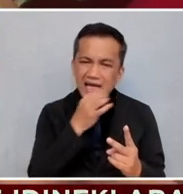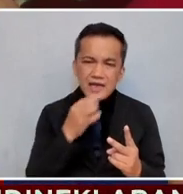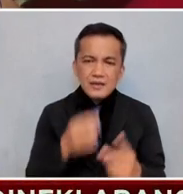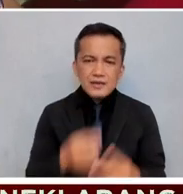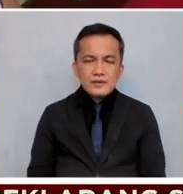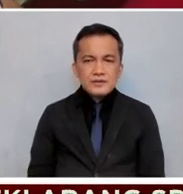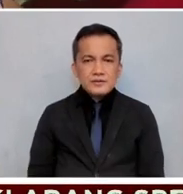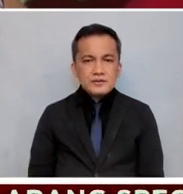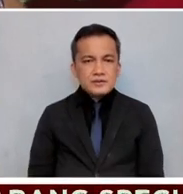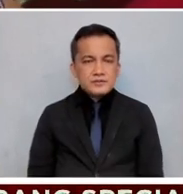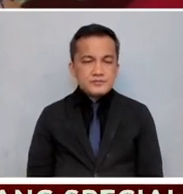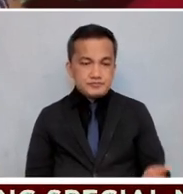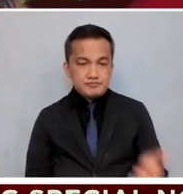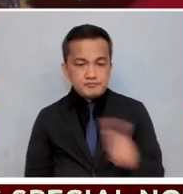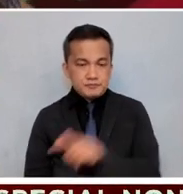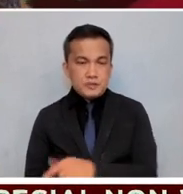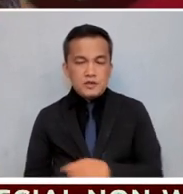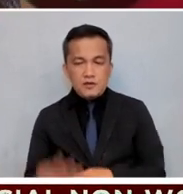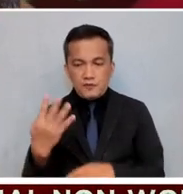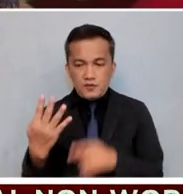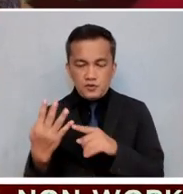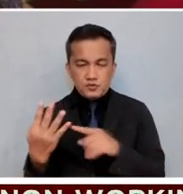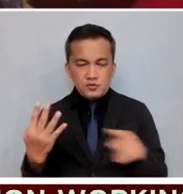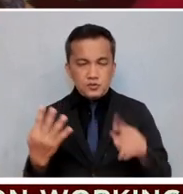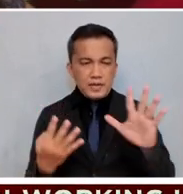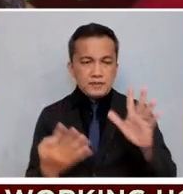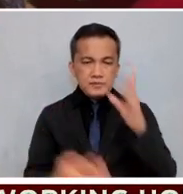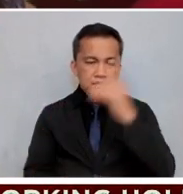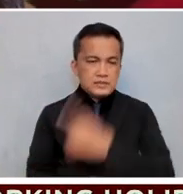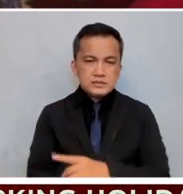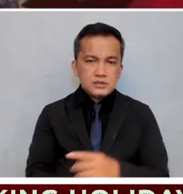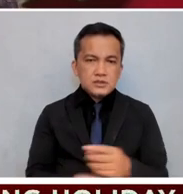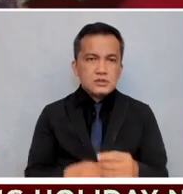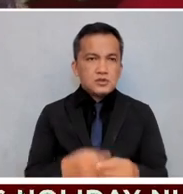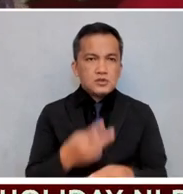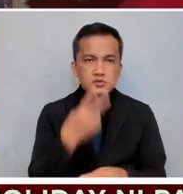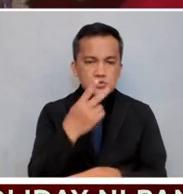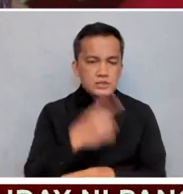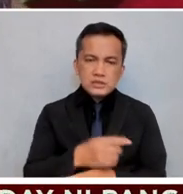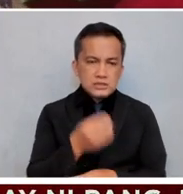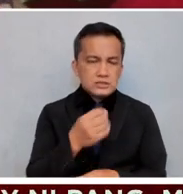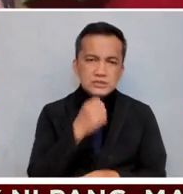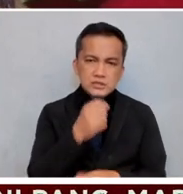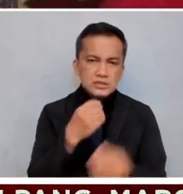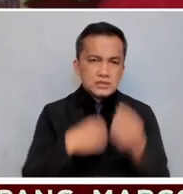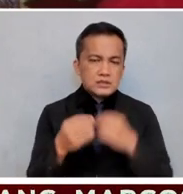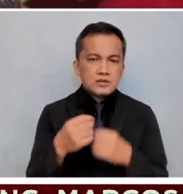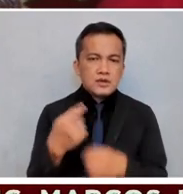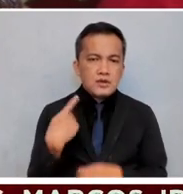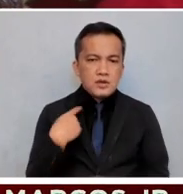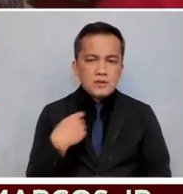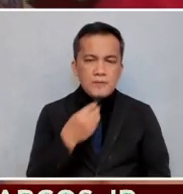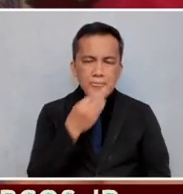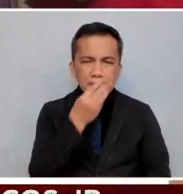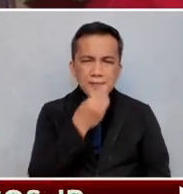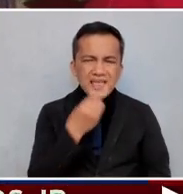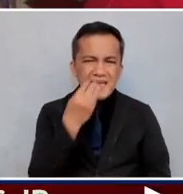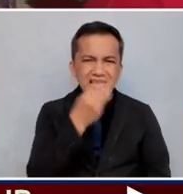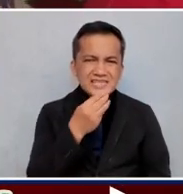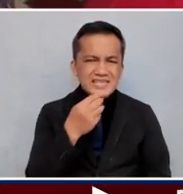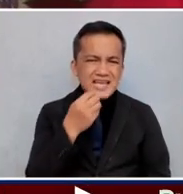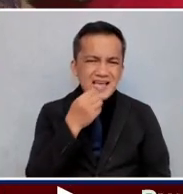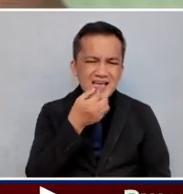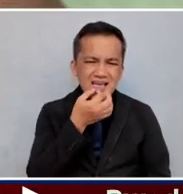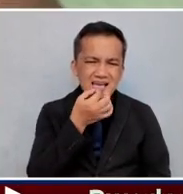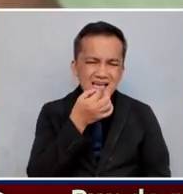araw hanggang 5 kasi 2 days po siyang hindi nakakain. Yun po, nandun na po kasi yung napuno na yung bibig niya ng rash,